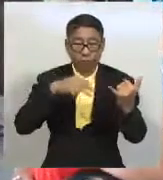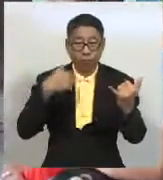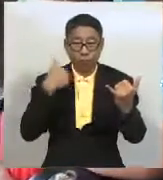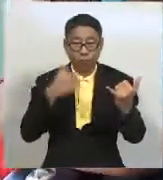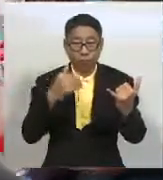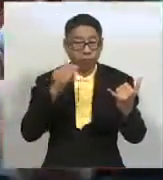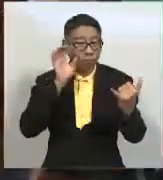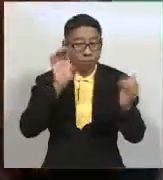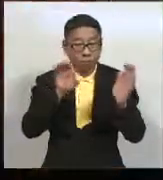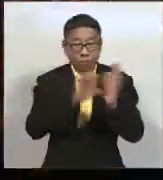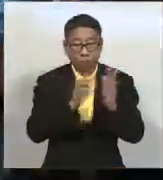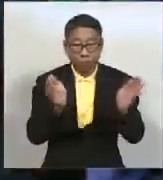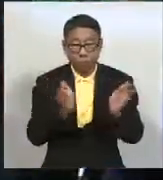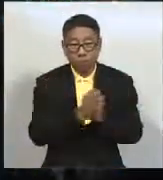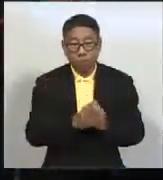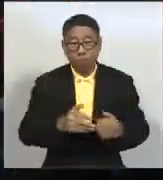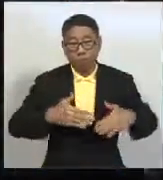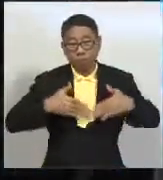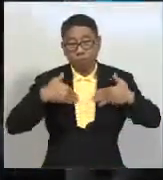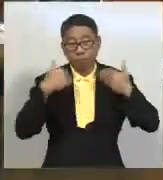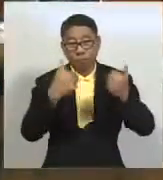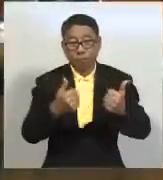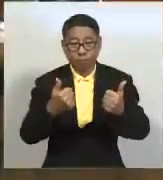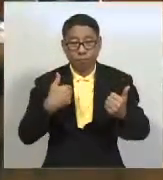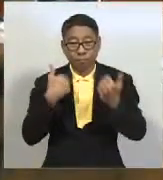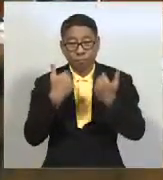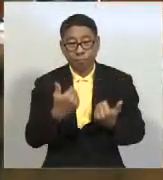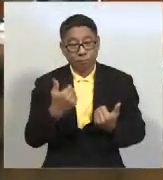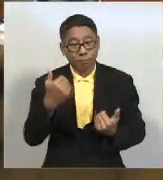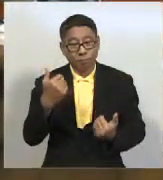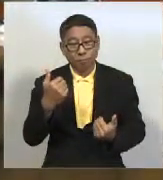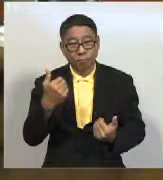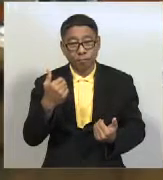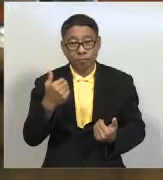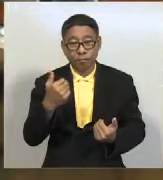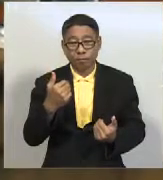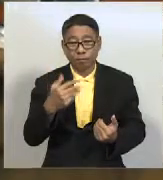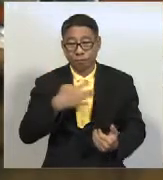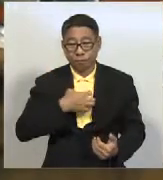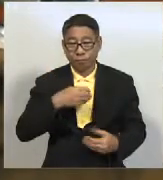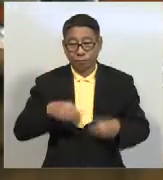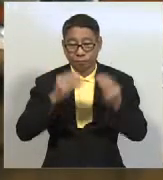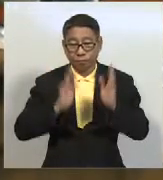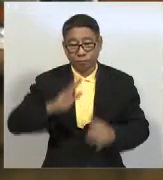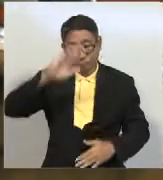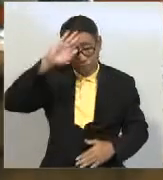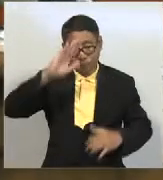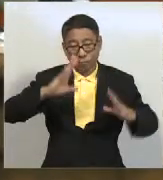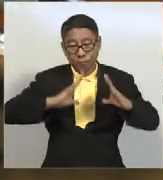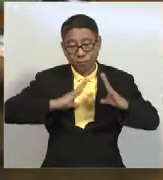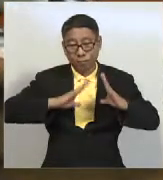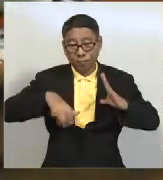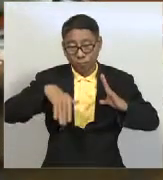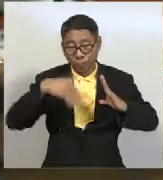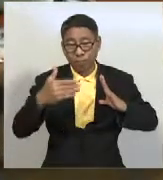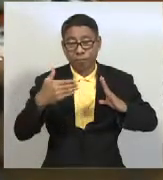ภาพรวมขณะนี้ถือว่าอาการปลอดภัยแล้วค่ะแต่ว่าจะต้องการให้ผู้ป่วยนั้นพักผ่อนให้มากที่สุด